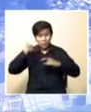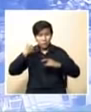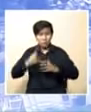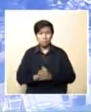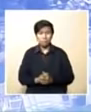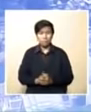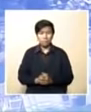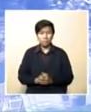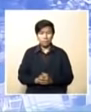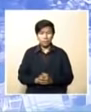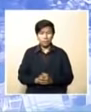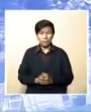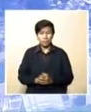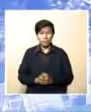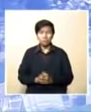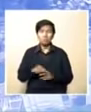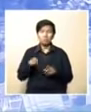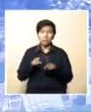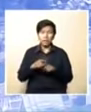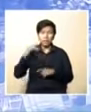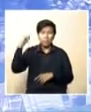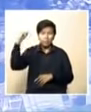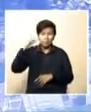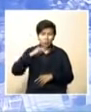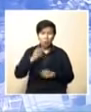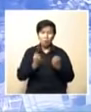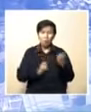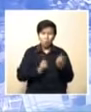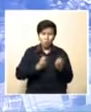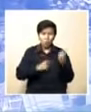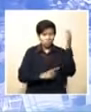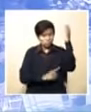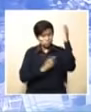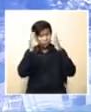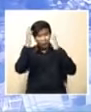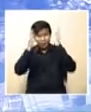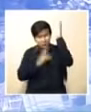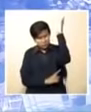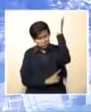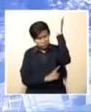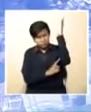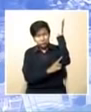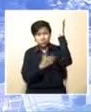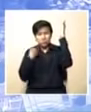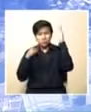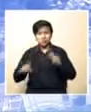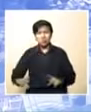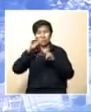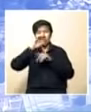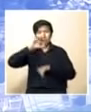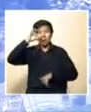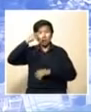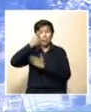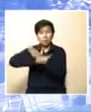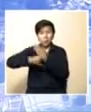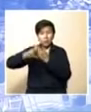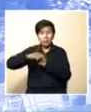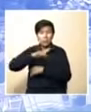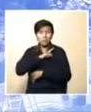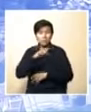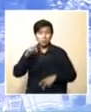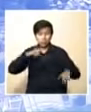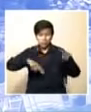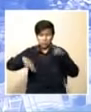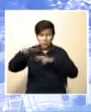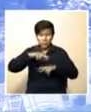นเนี่ยอาจจะมีข้อยกเว้นได้ตามความจำเป็นและเป็นข้อยกเว้นที่ในข้อกำหน